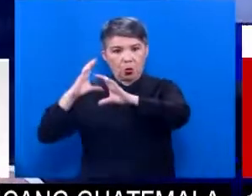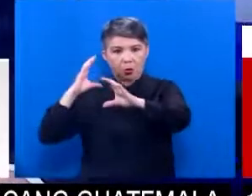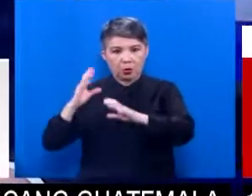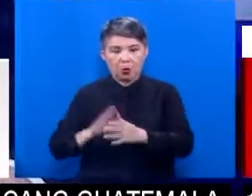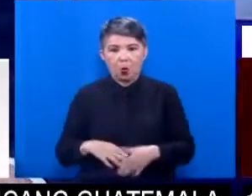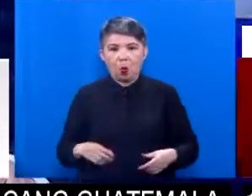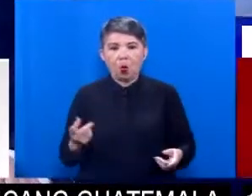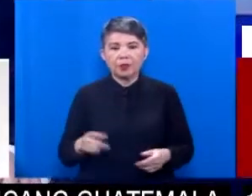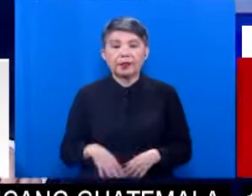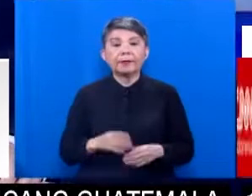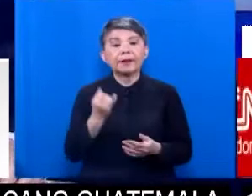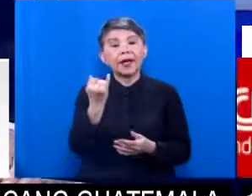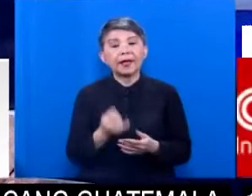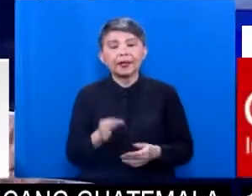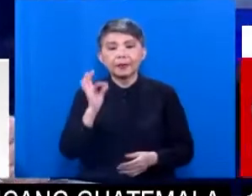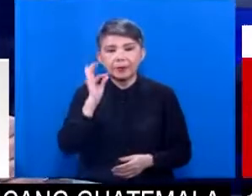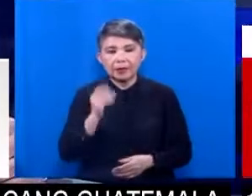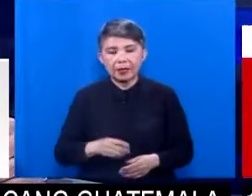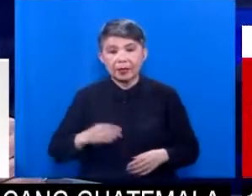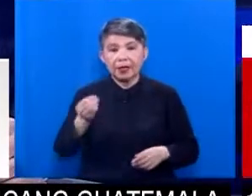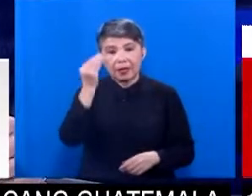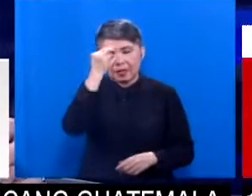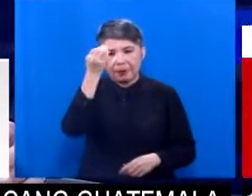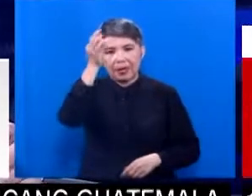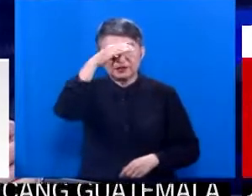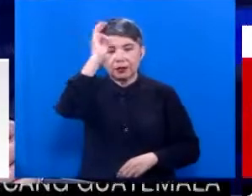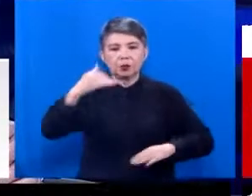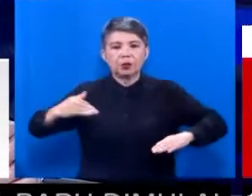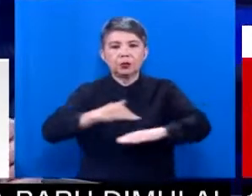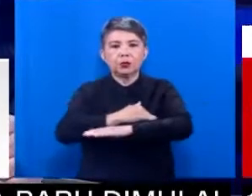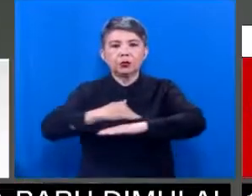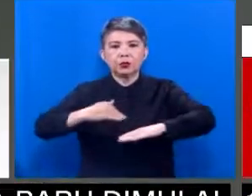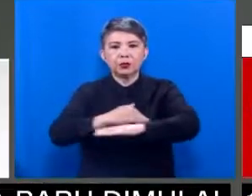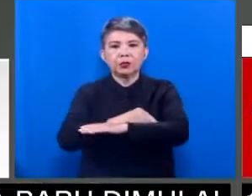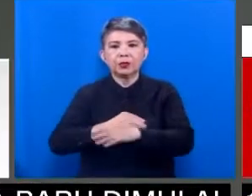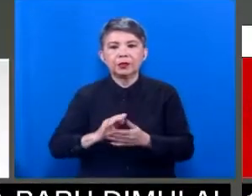dengan permintaan maaf dari Kepala Satuan Lalu Lintas Polres Kudus.